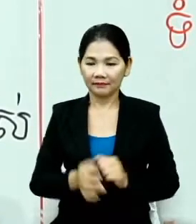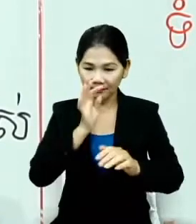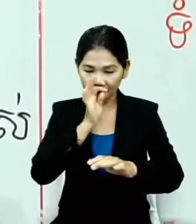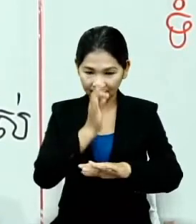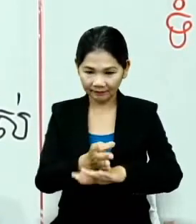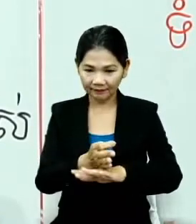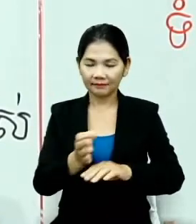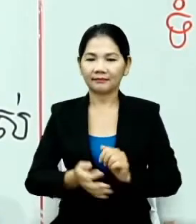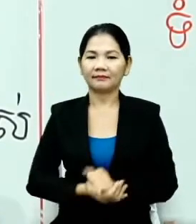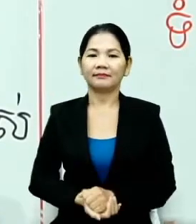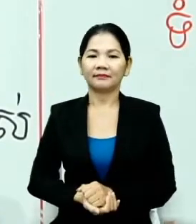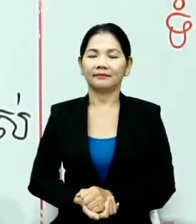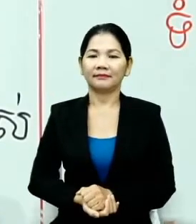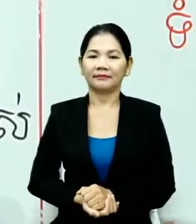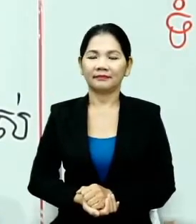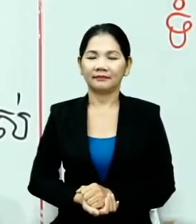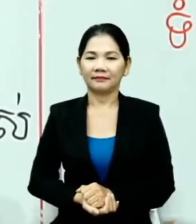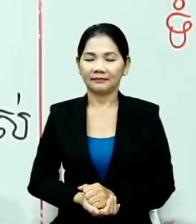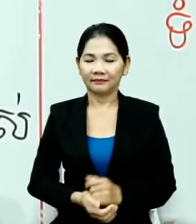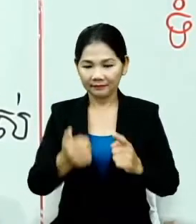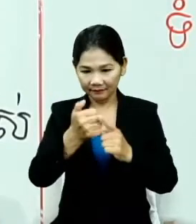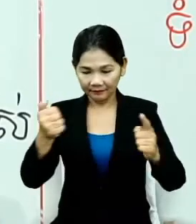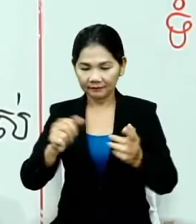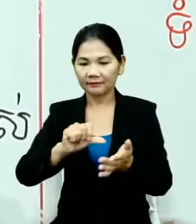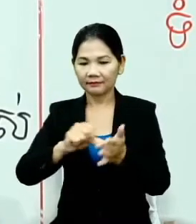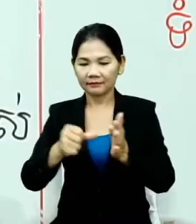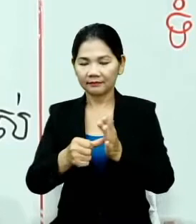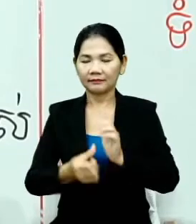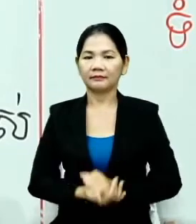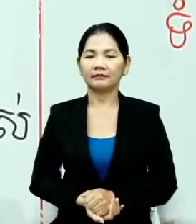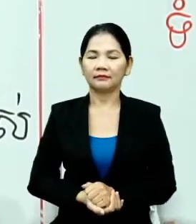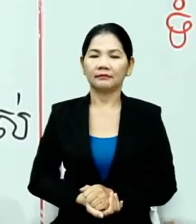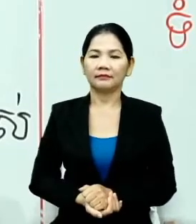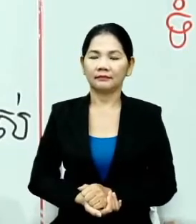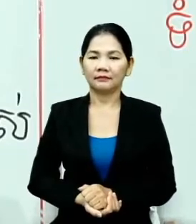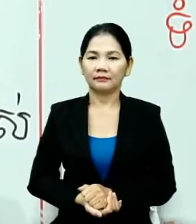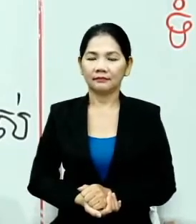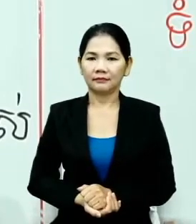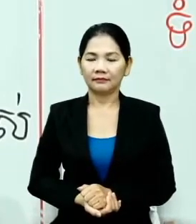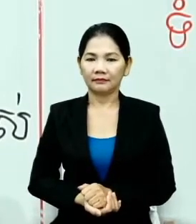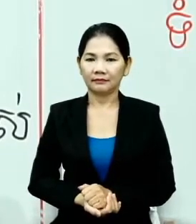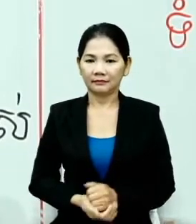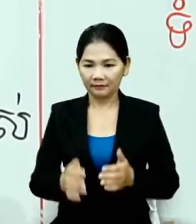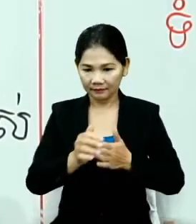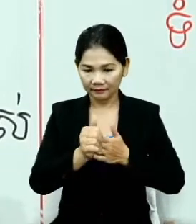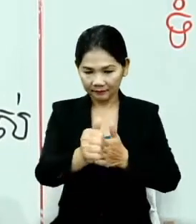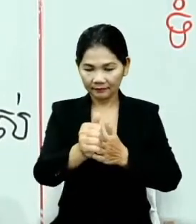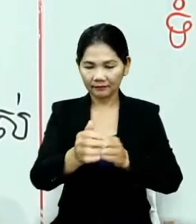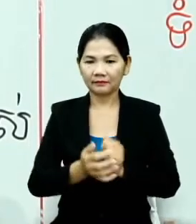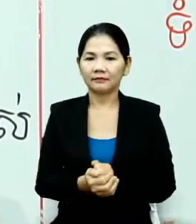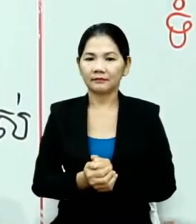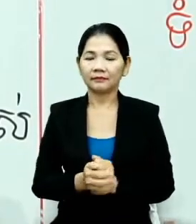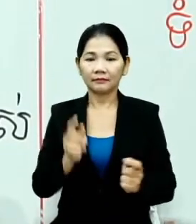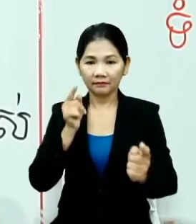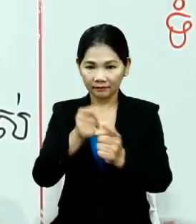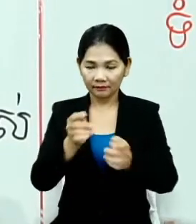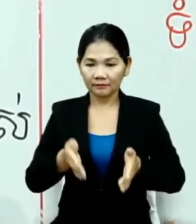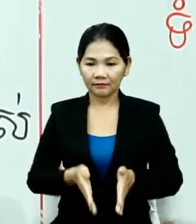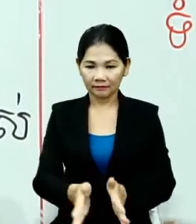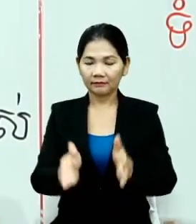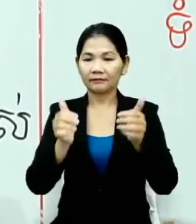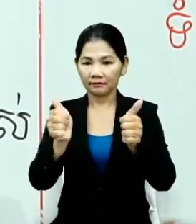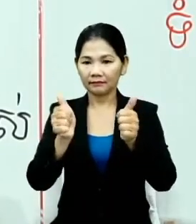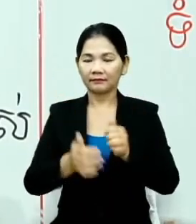này thả bi trình niếm miên này thả ca đật nón từ rốt phơi